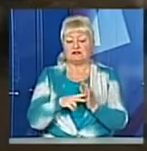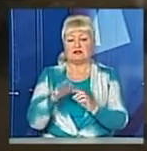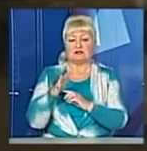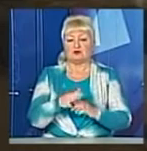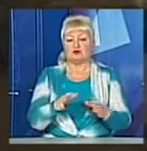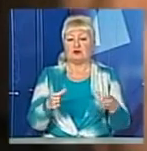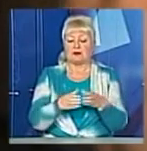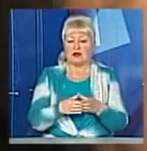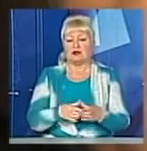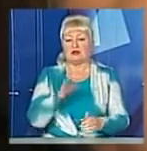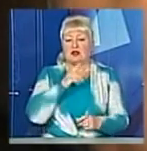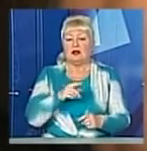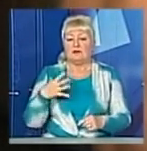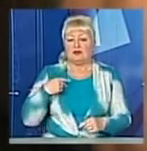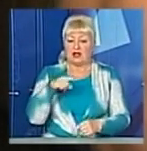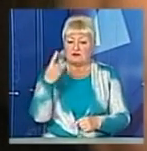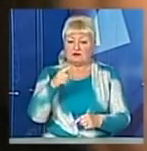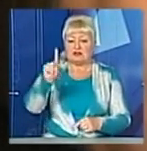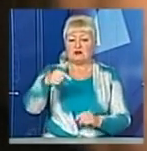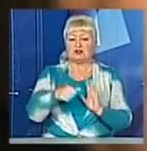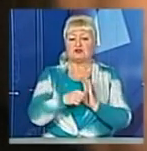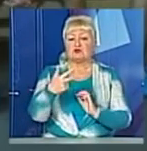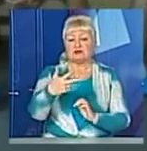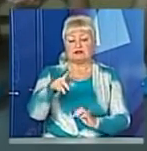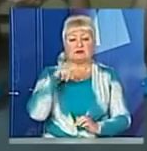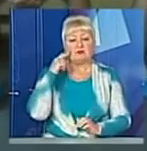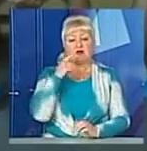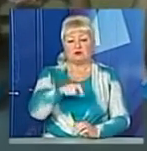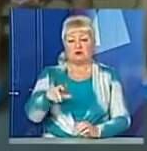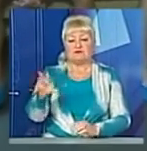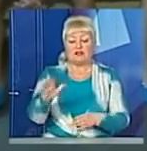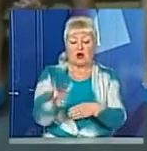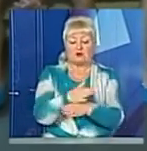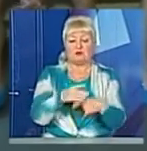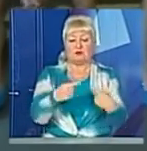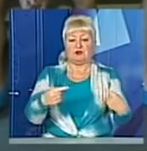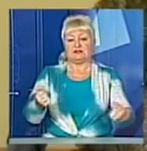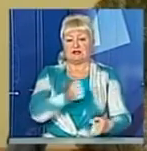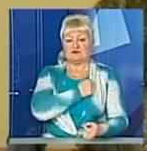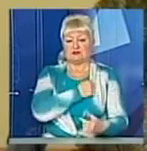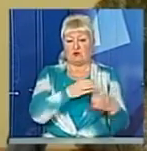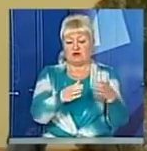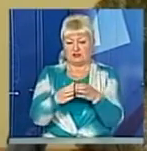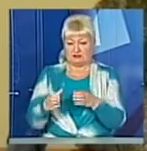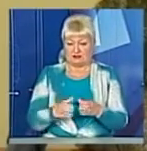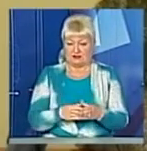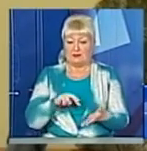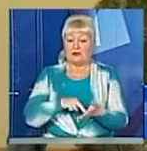осіннього призову до війська на Львівщині набрали 635 юнаків. Усі їх розподілять по різних військових частинах.